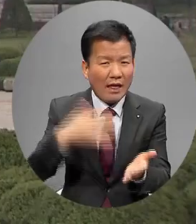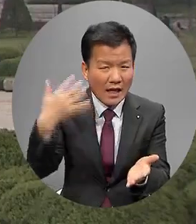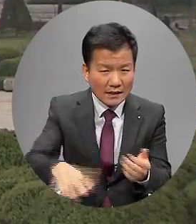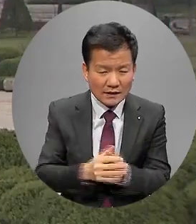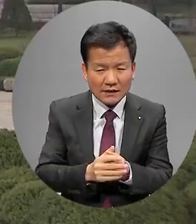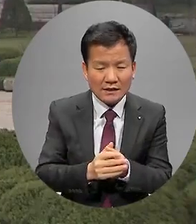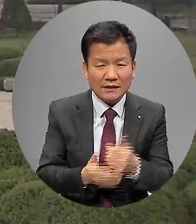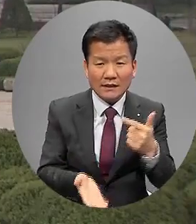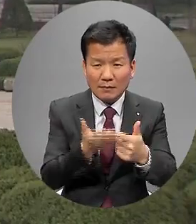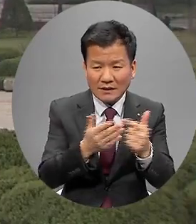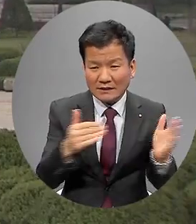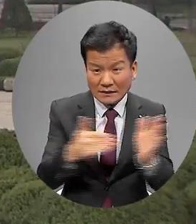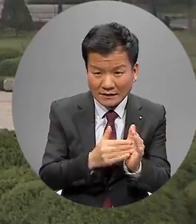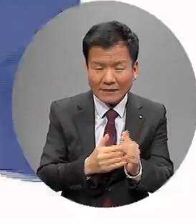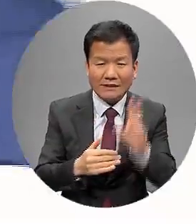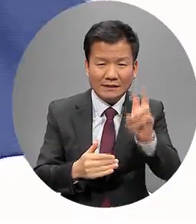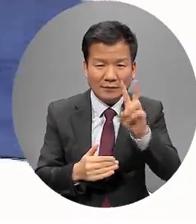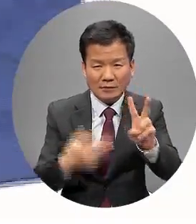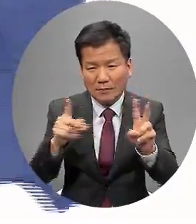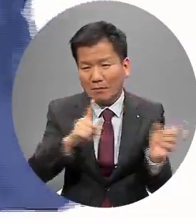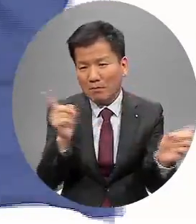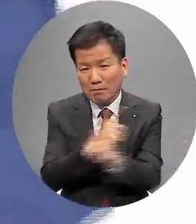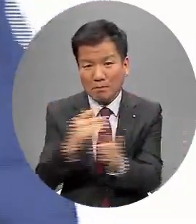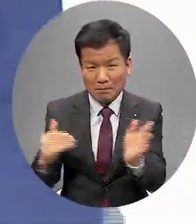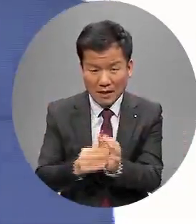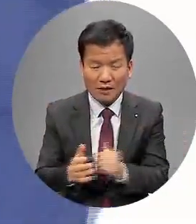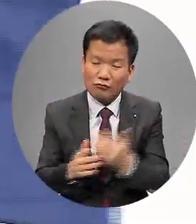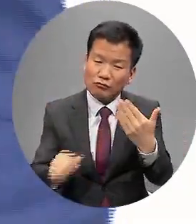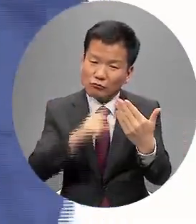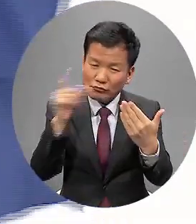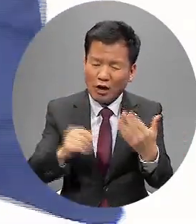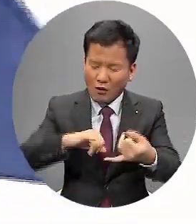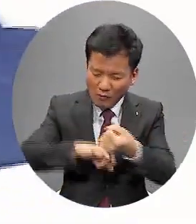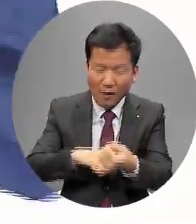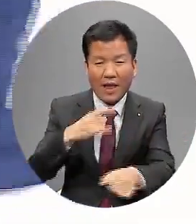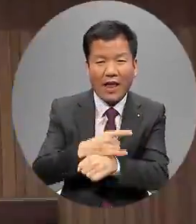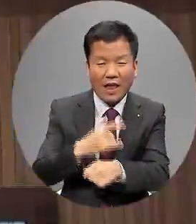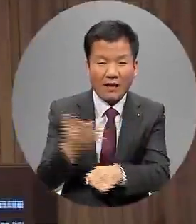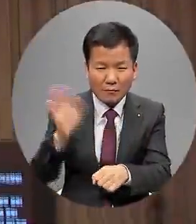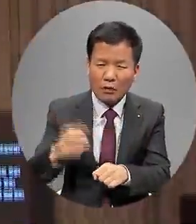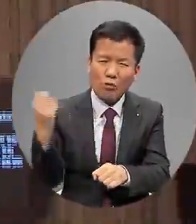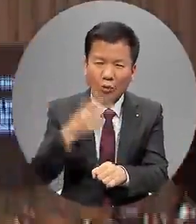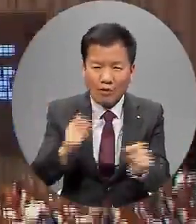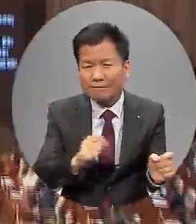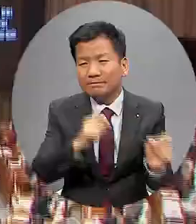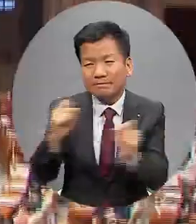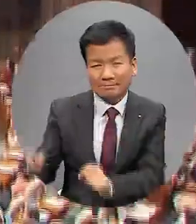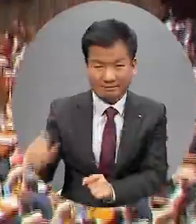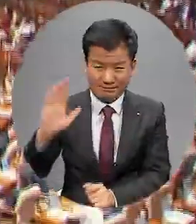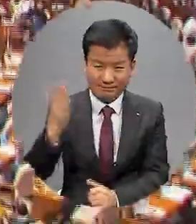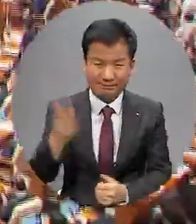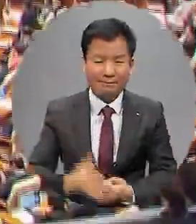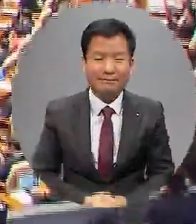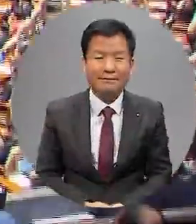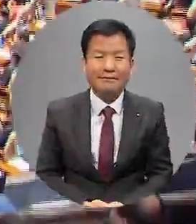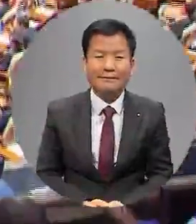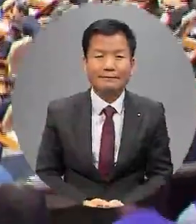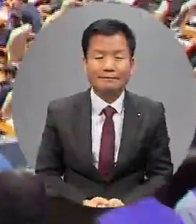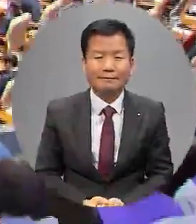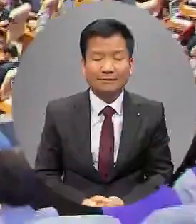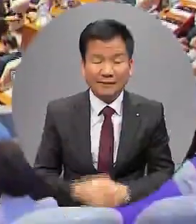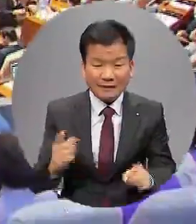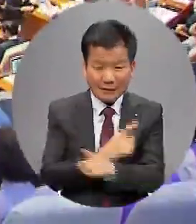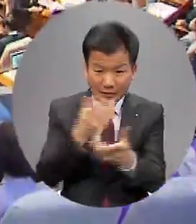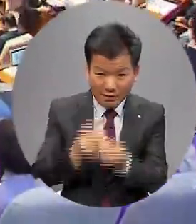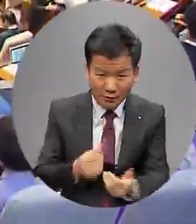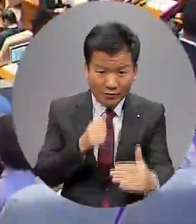상반기를 넘겨 22대를 맞이했고 9월엔 꼭 하겠다더니 또 한 달을 연기했습니다 개정한